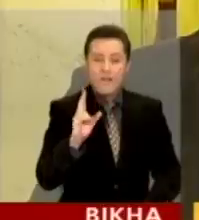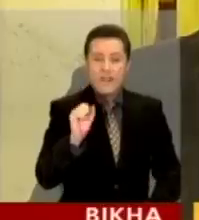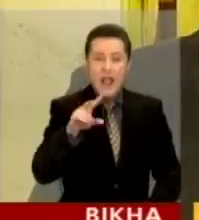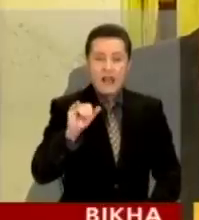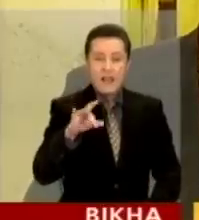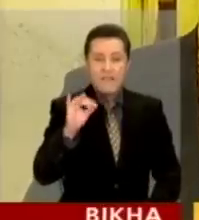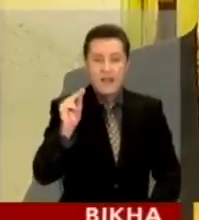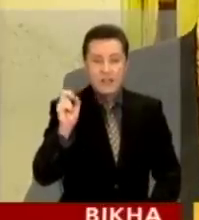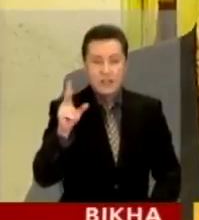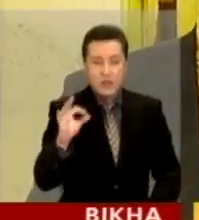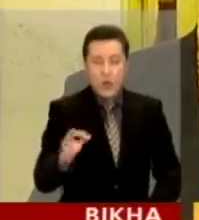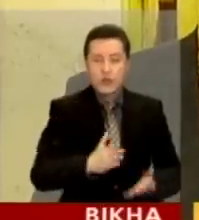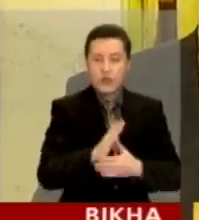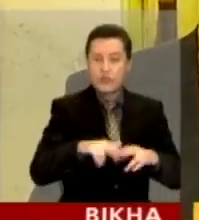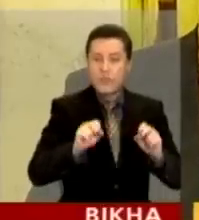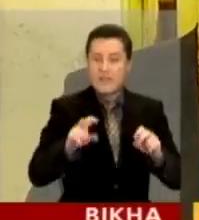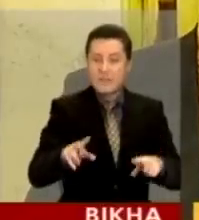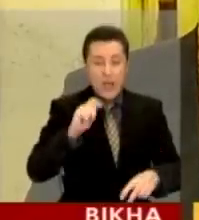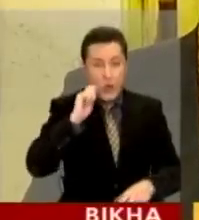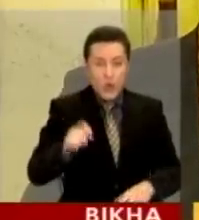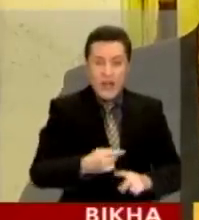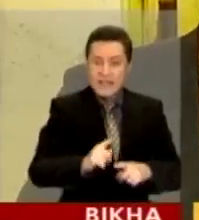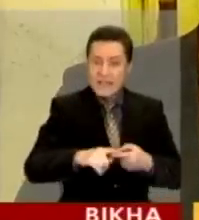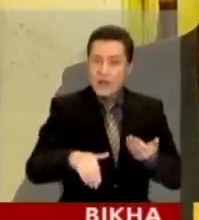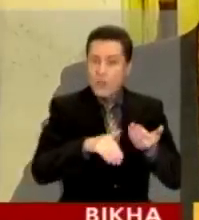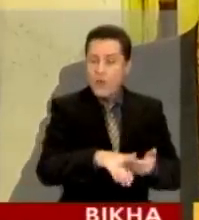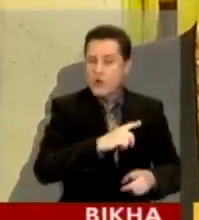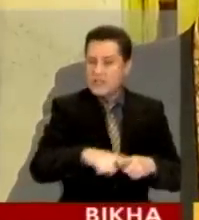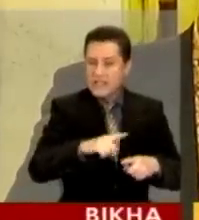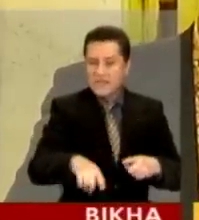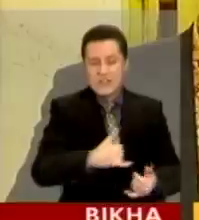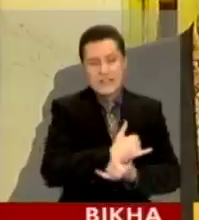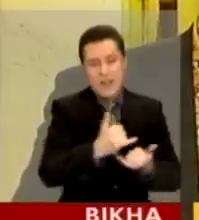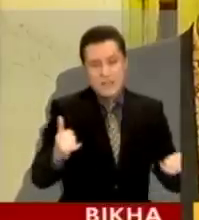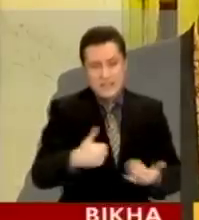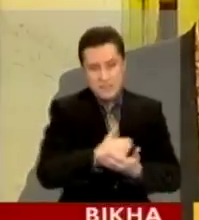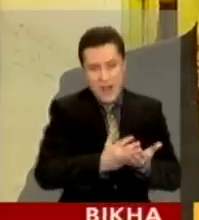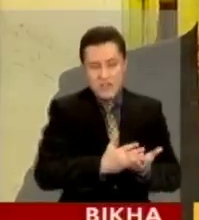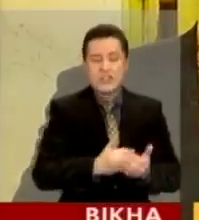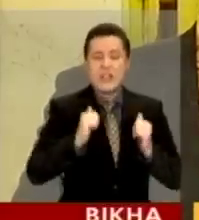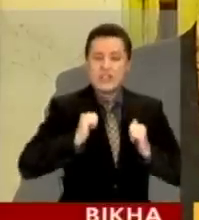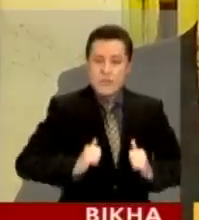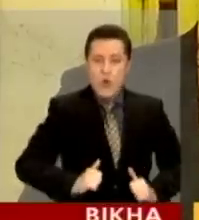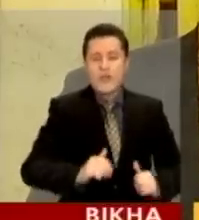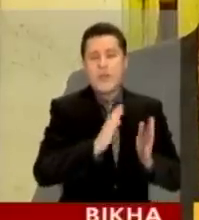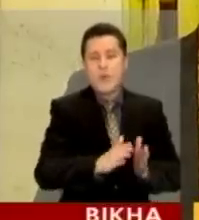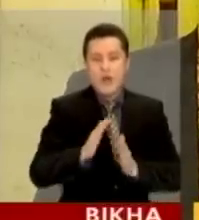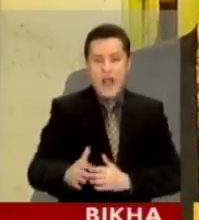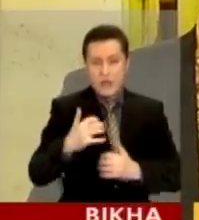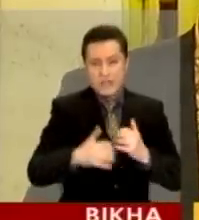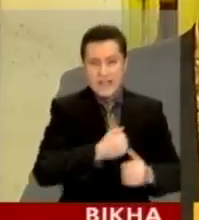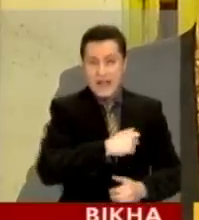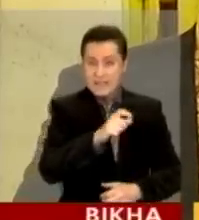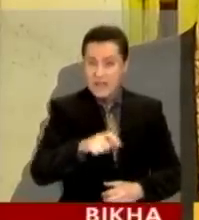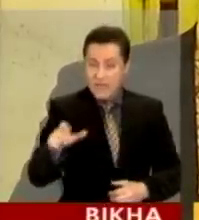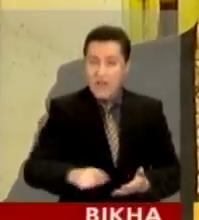Службі безпеки України Це допоможе може якнайшвидше забезпечити спокій і порядок серед силовіків вони